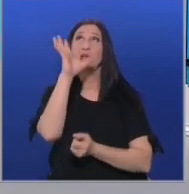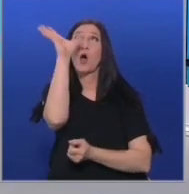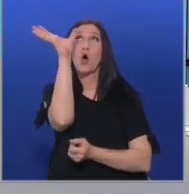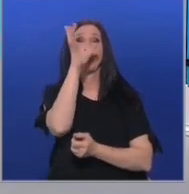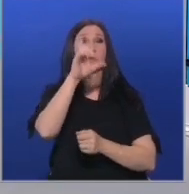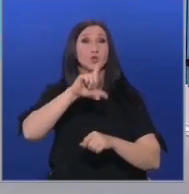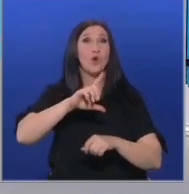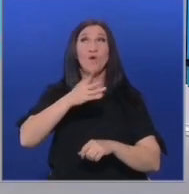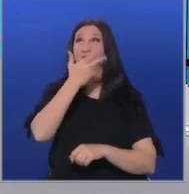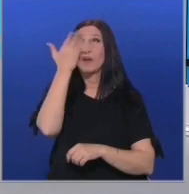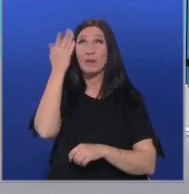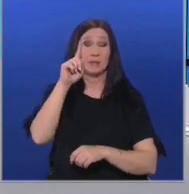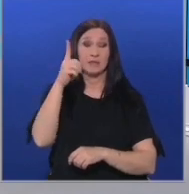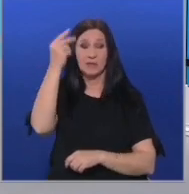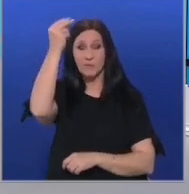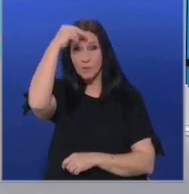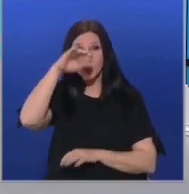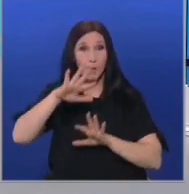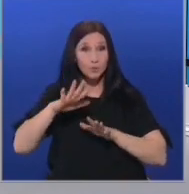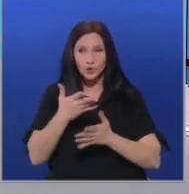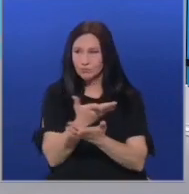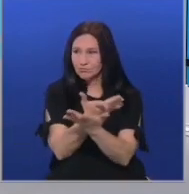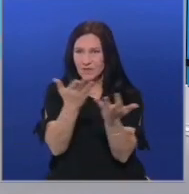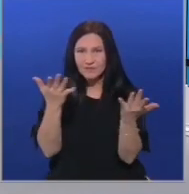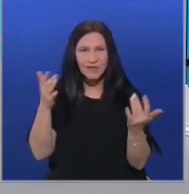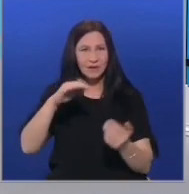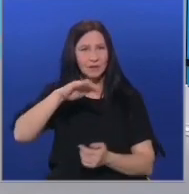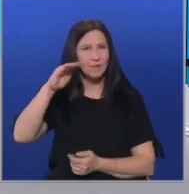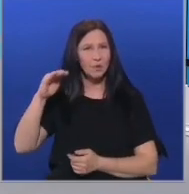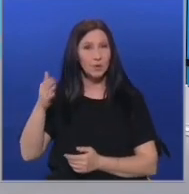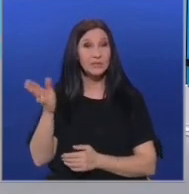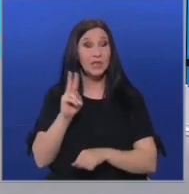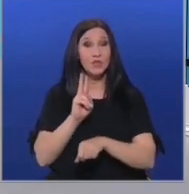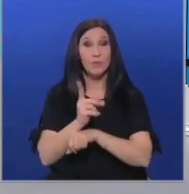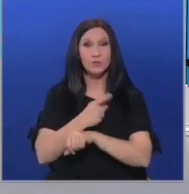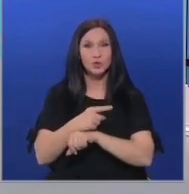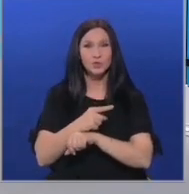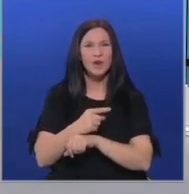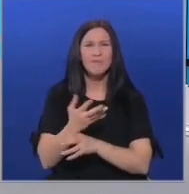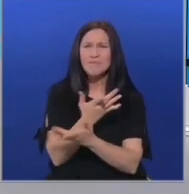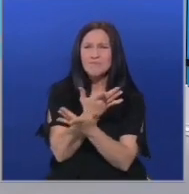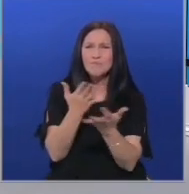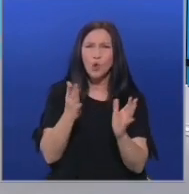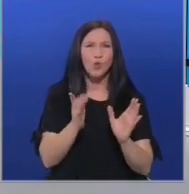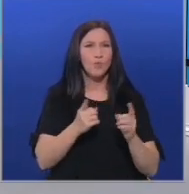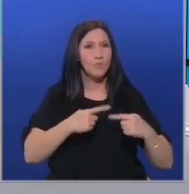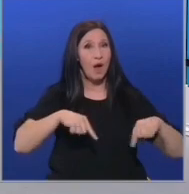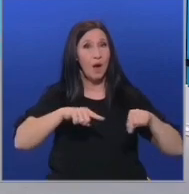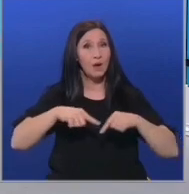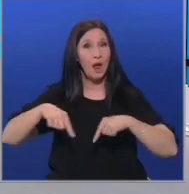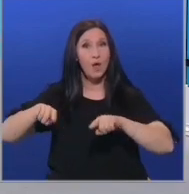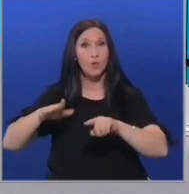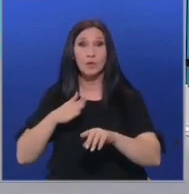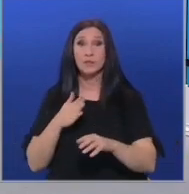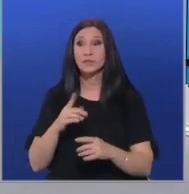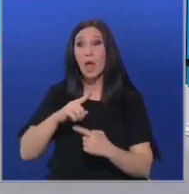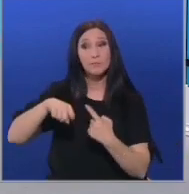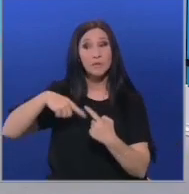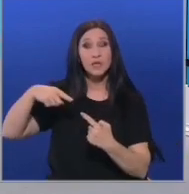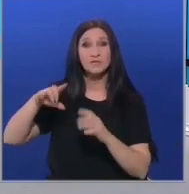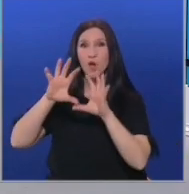не само у нас, но и почти навсякъде на Балканите. В следобедните часове в много райони се разви купесто